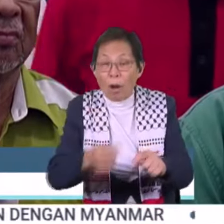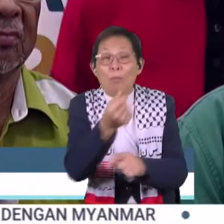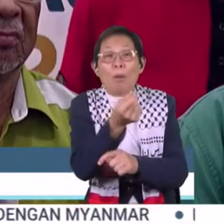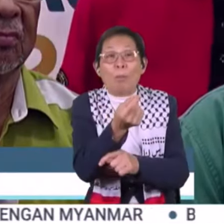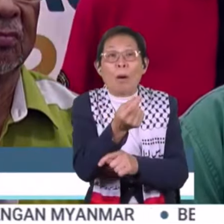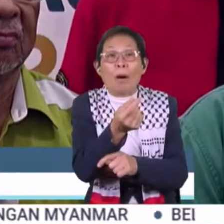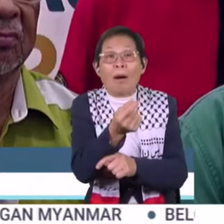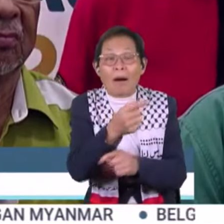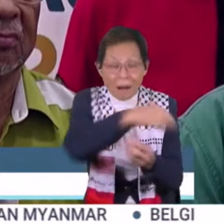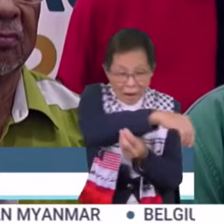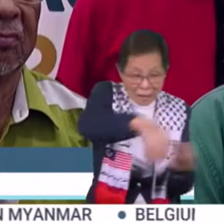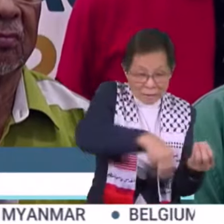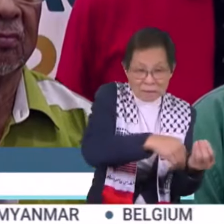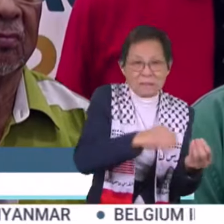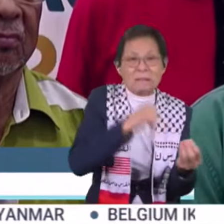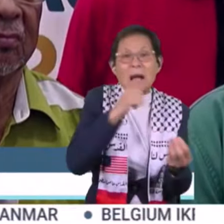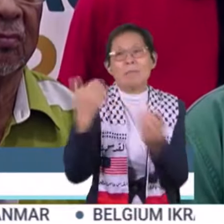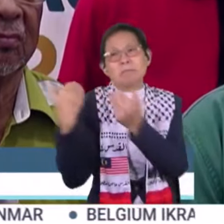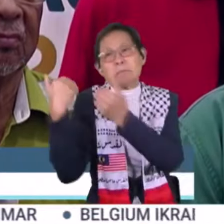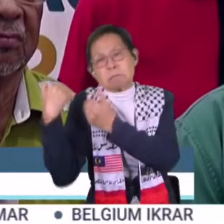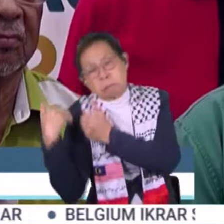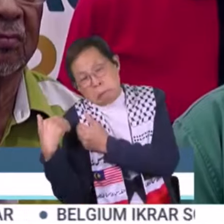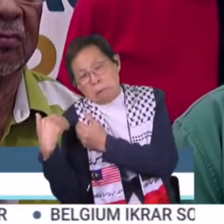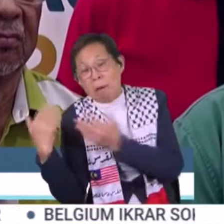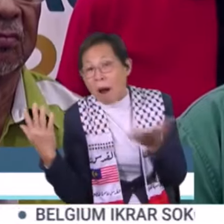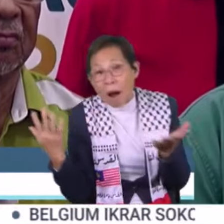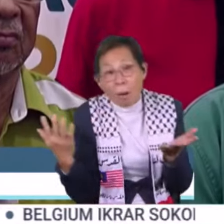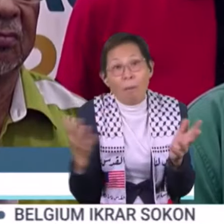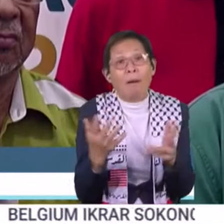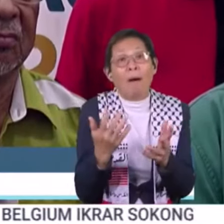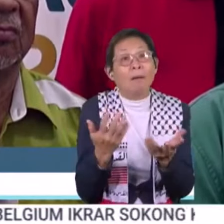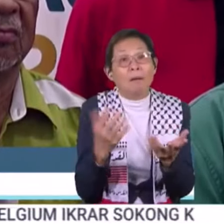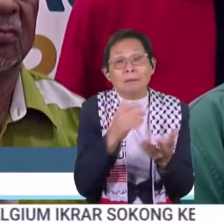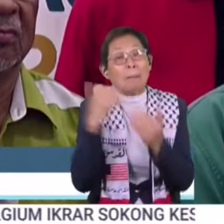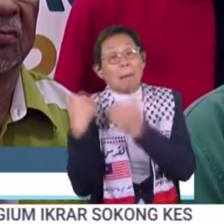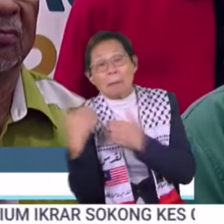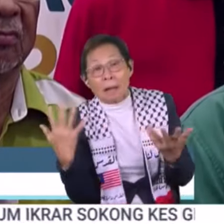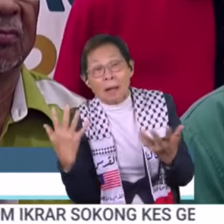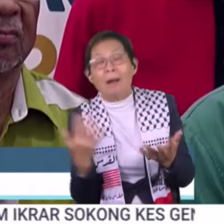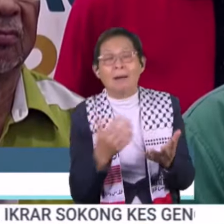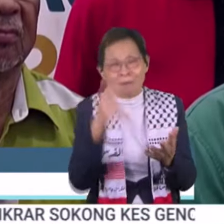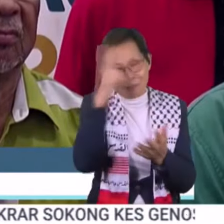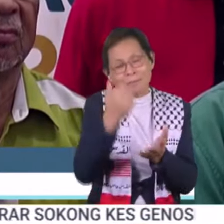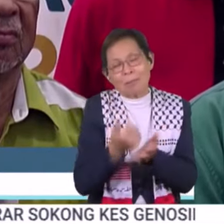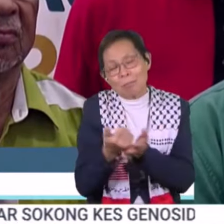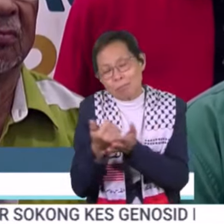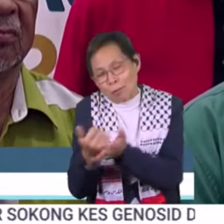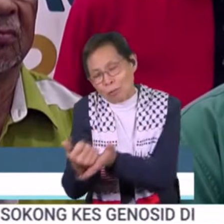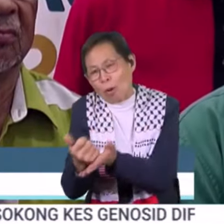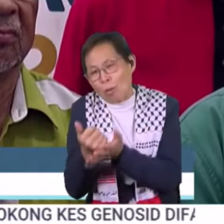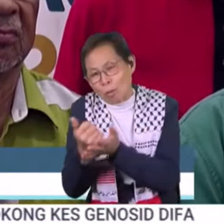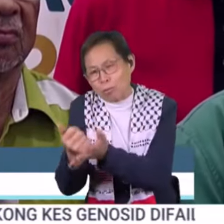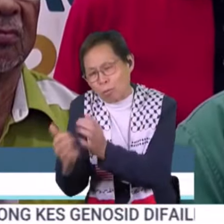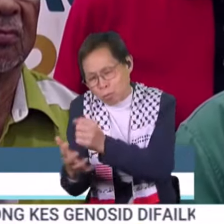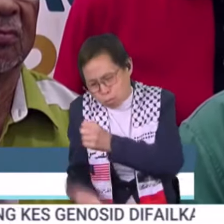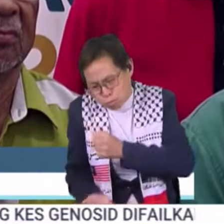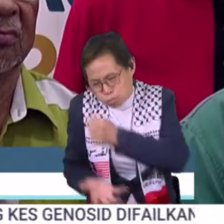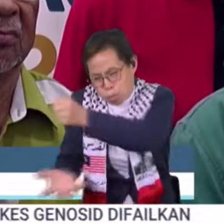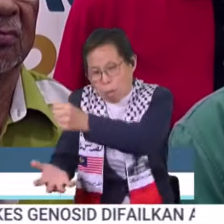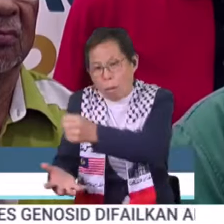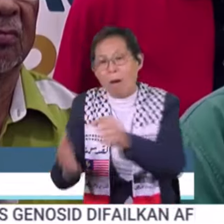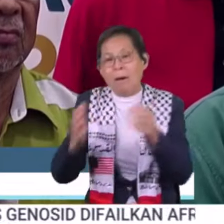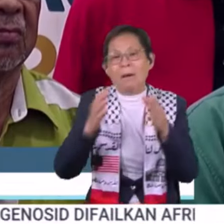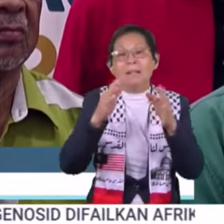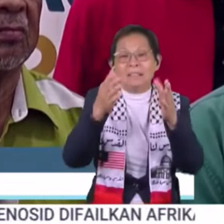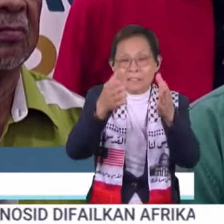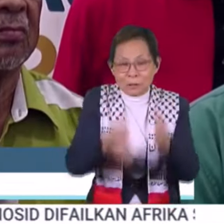kos ini tidak menjadi beban dengan memberikan bantuan kewangan yang sangat besar kepada bakal jemaah haji